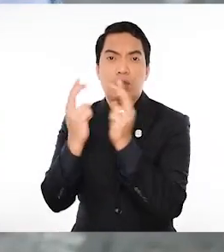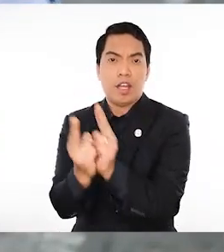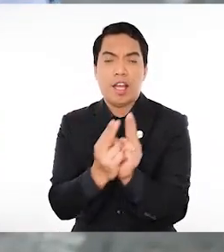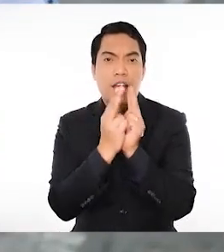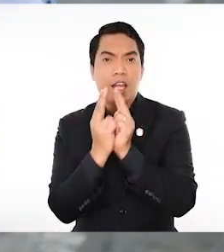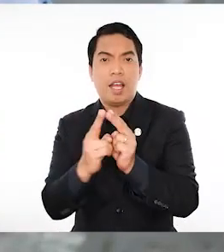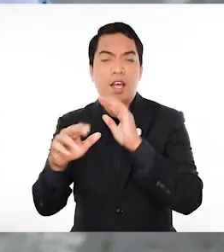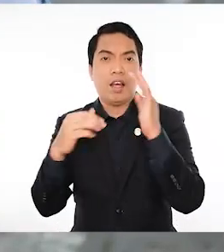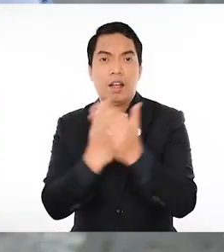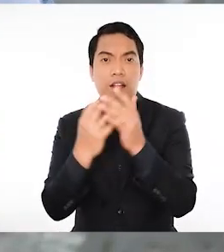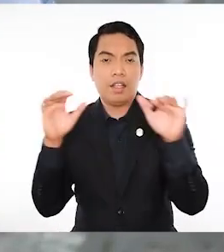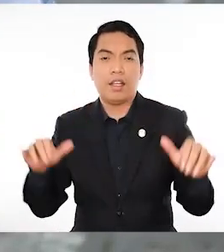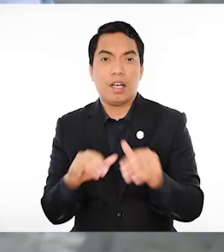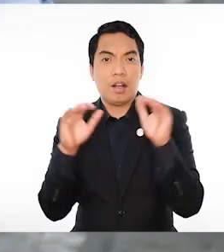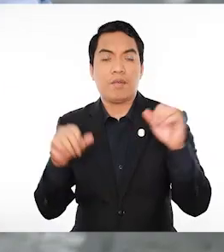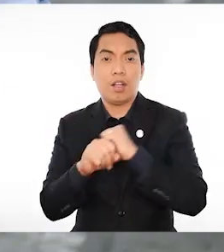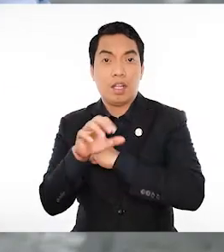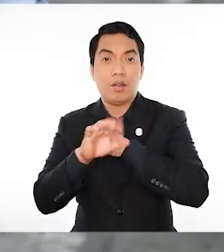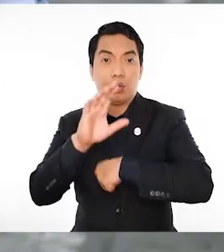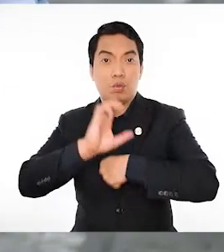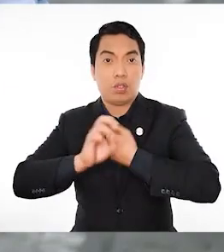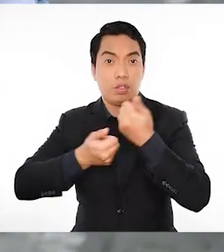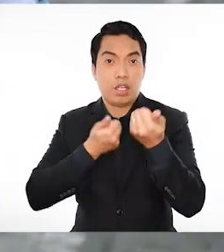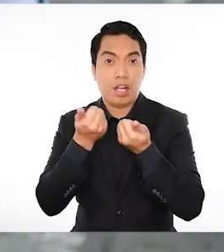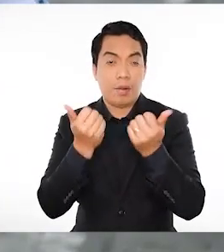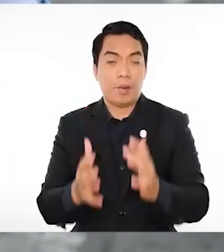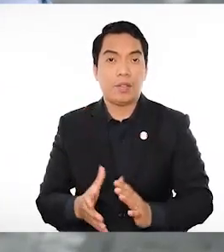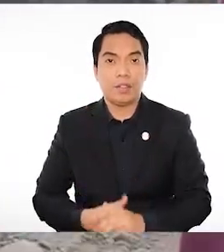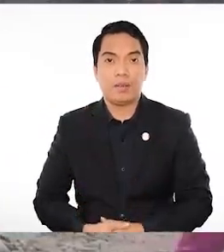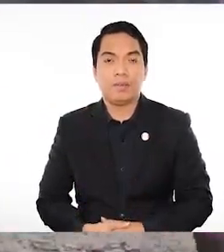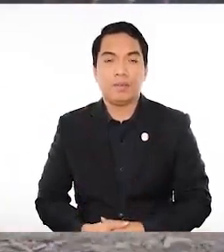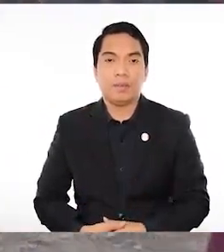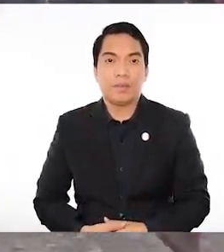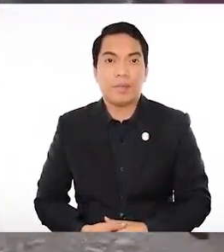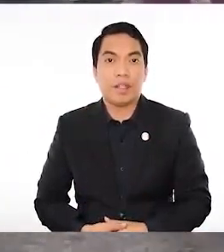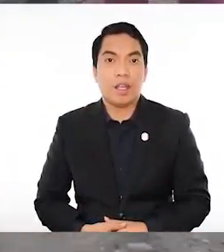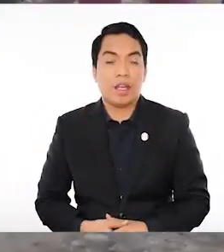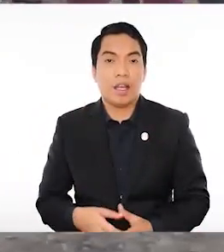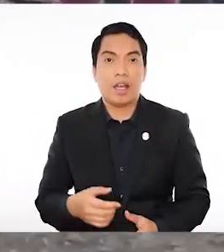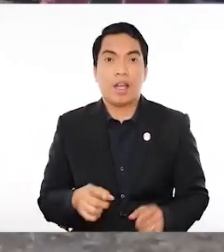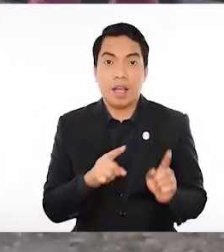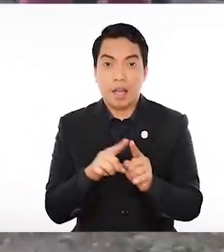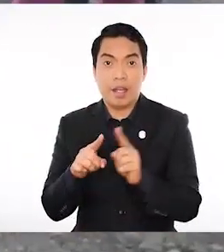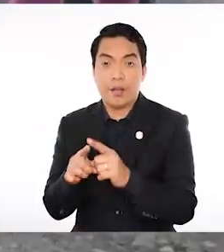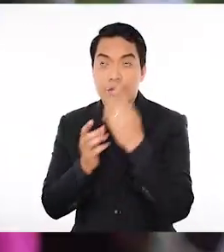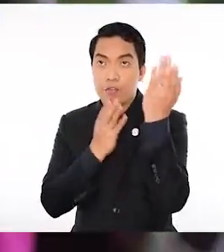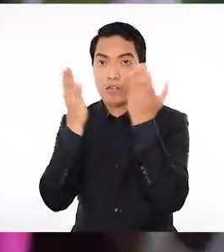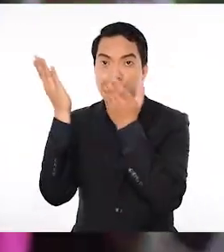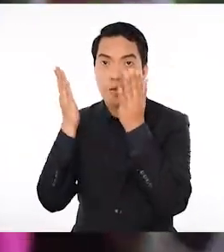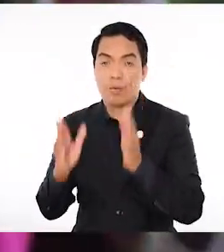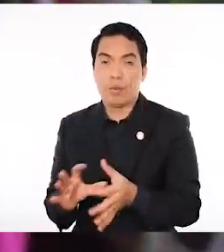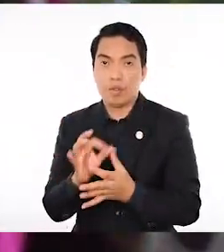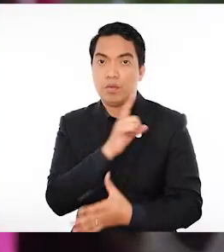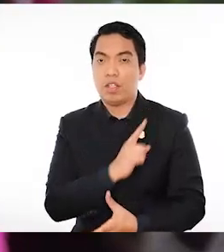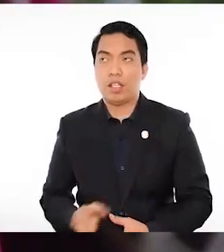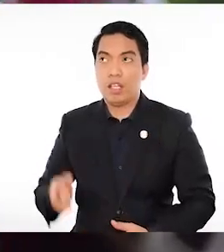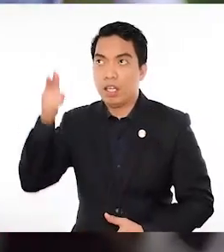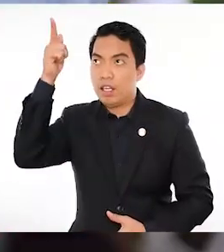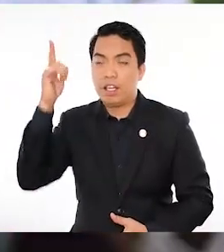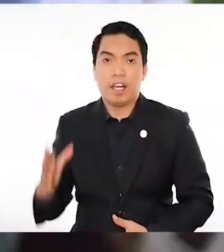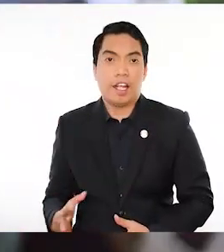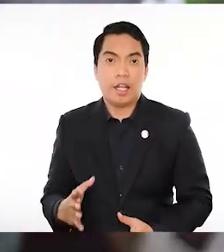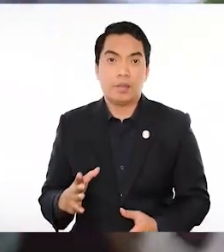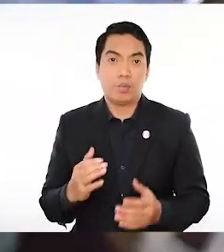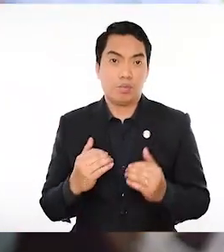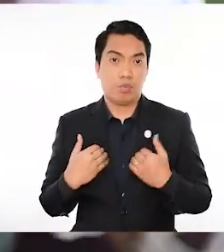ng aktibidad na inilulunsad ng tagapamahalang pangkalahatan. Bilang mga lingkod ng Diyos, ang mga kabataang